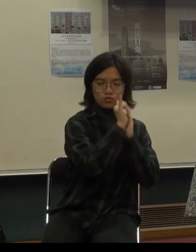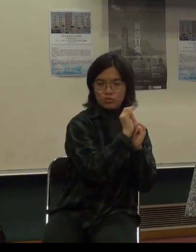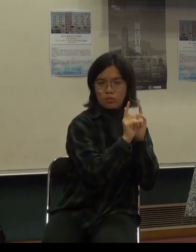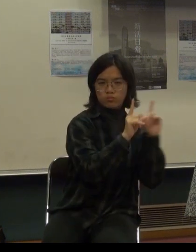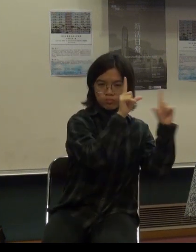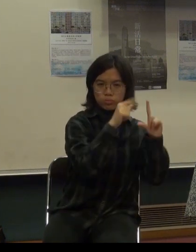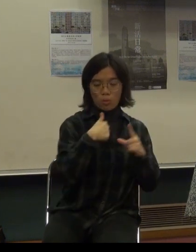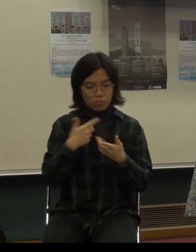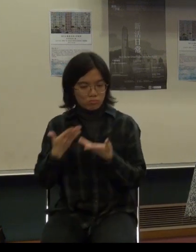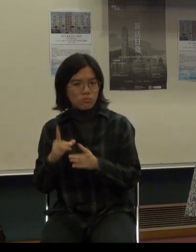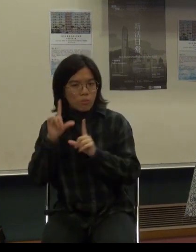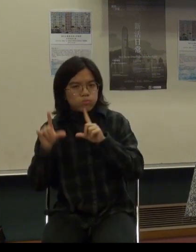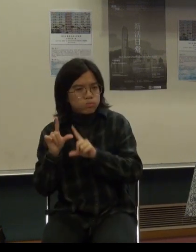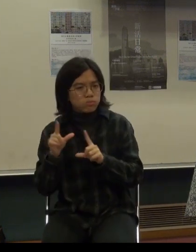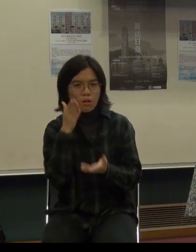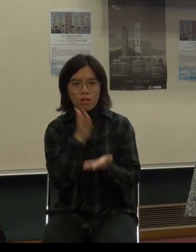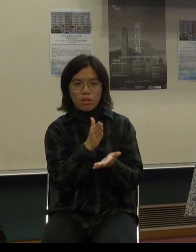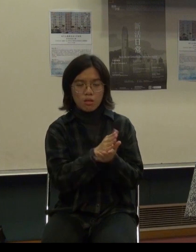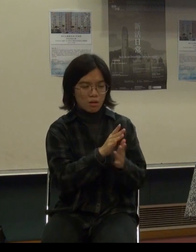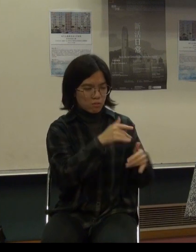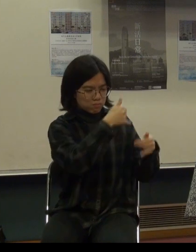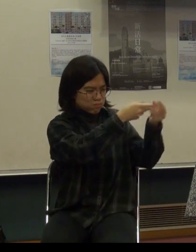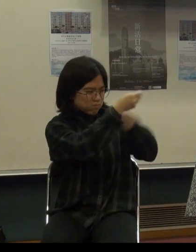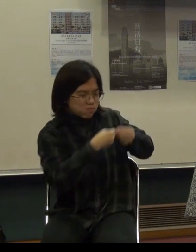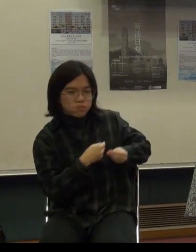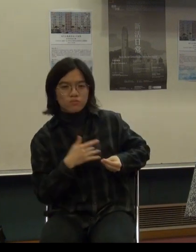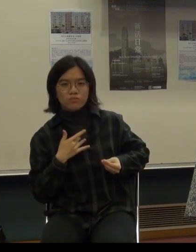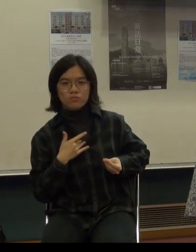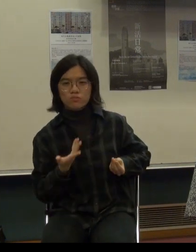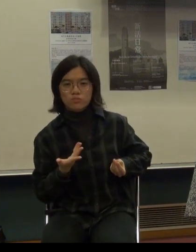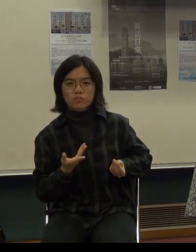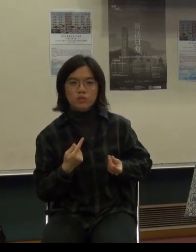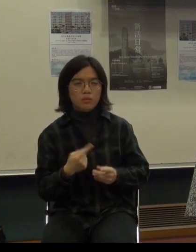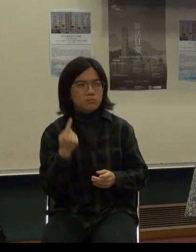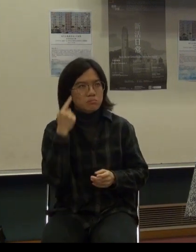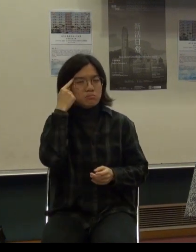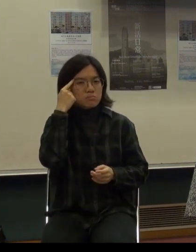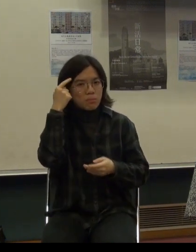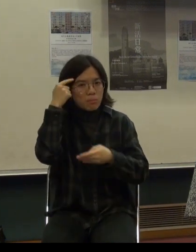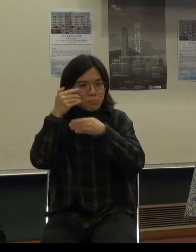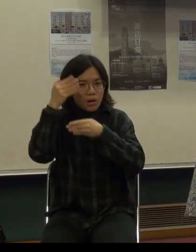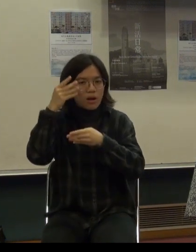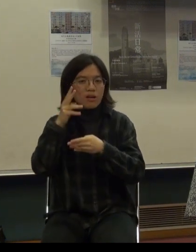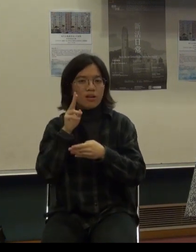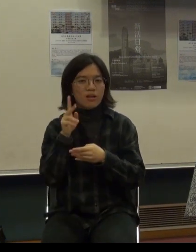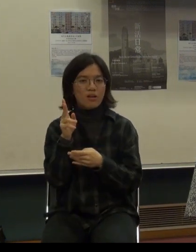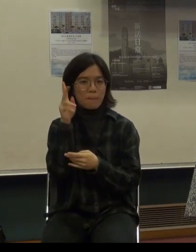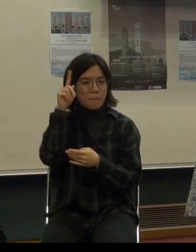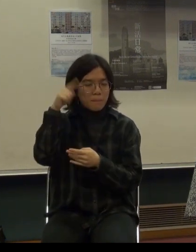個生活係一路咁繼承落去。佢有呢個咁樣嘅 consciousness， 即係話佢開